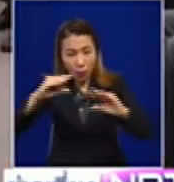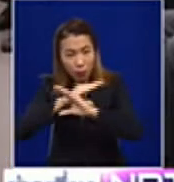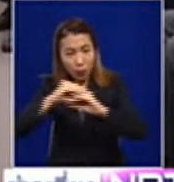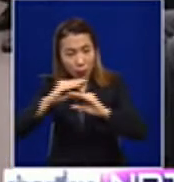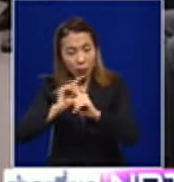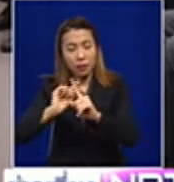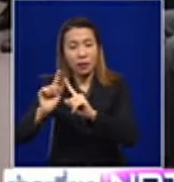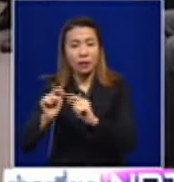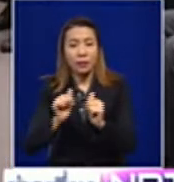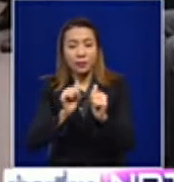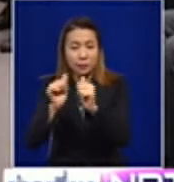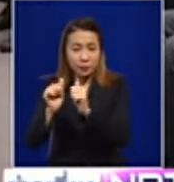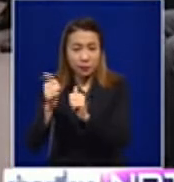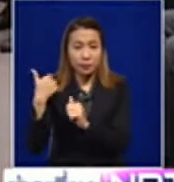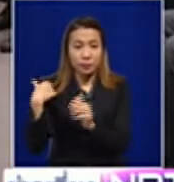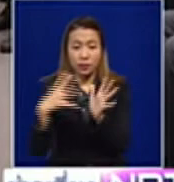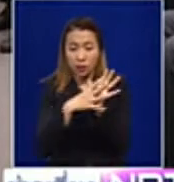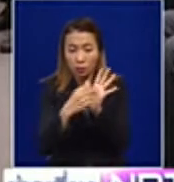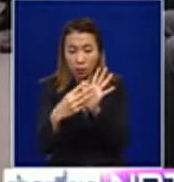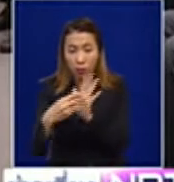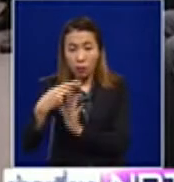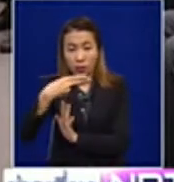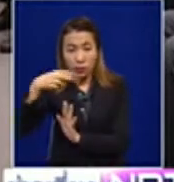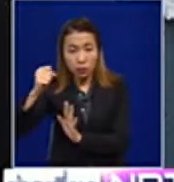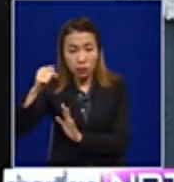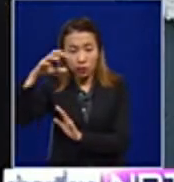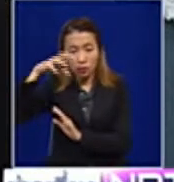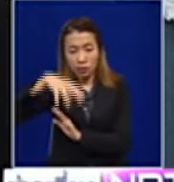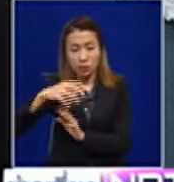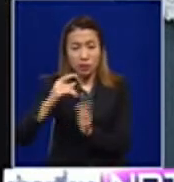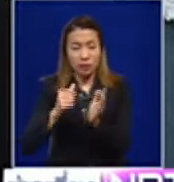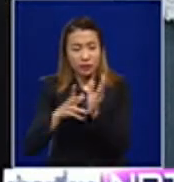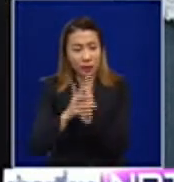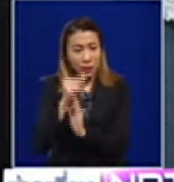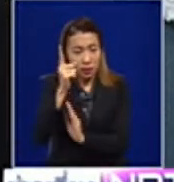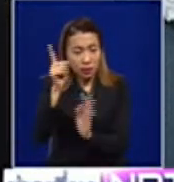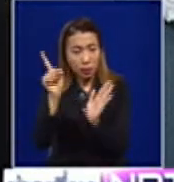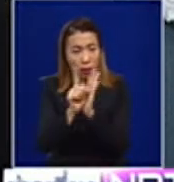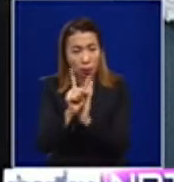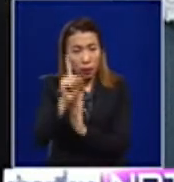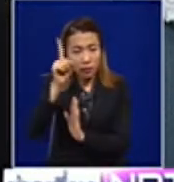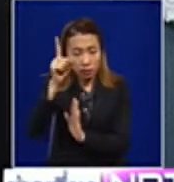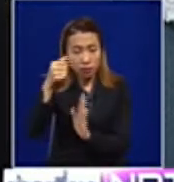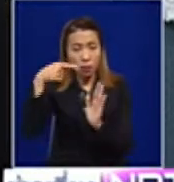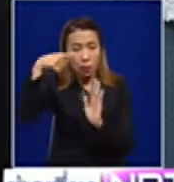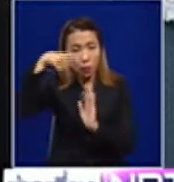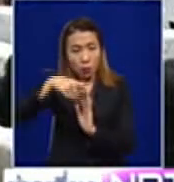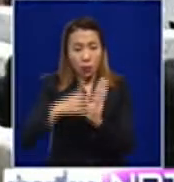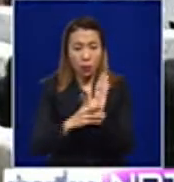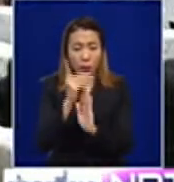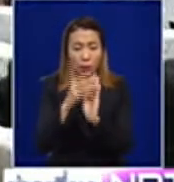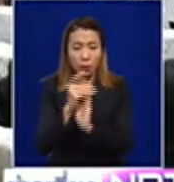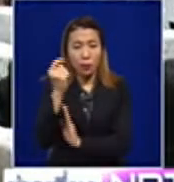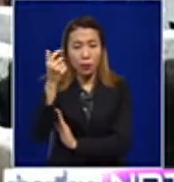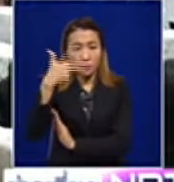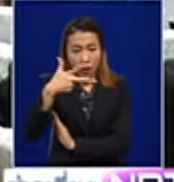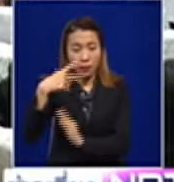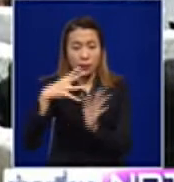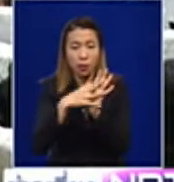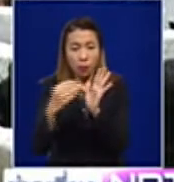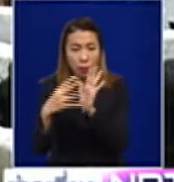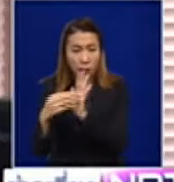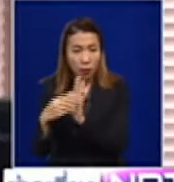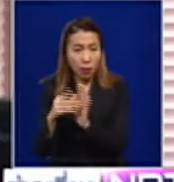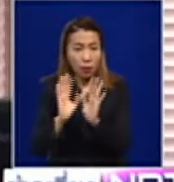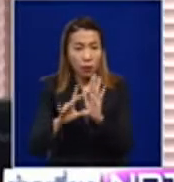ค่ะการอบรมหลักสูตรนี้จัดขึ้นสัปดาห์ละ1วันทุกวันพุธรวม3สัปดาห์ใช้เวลาการอบรมทั้ง